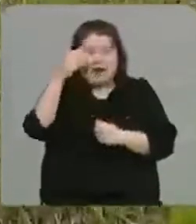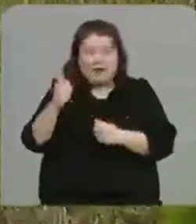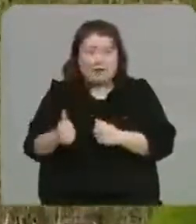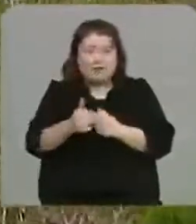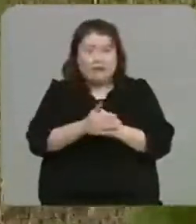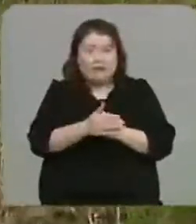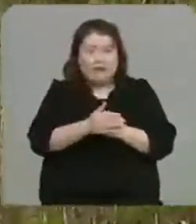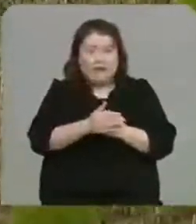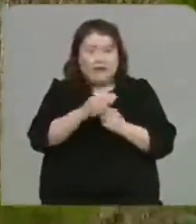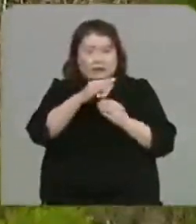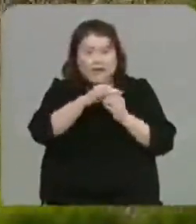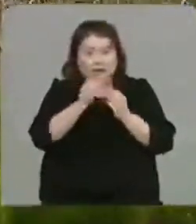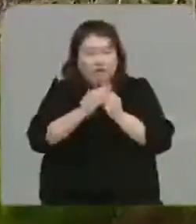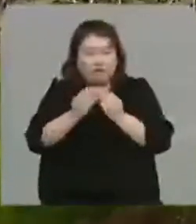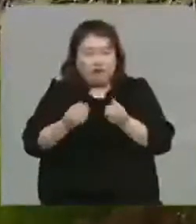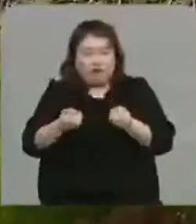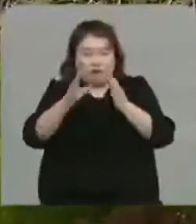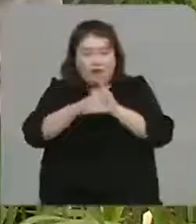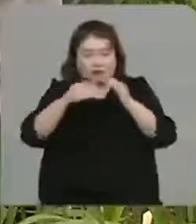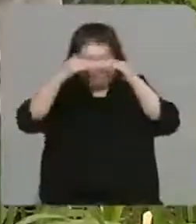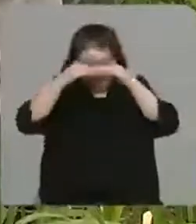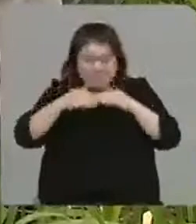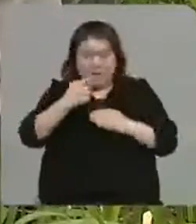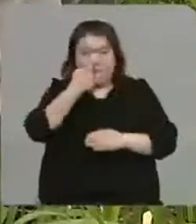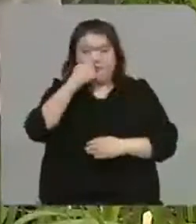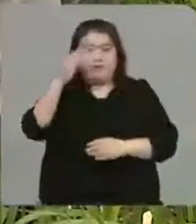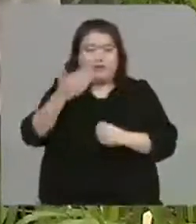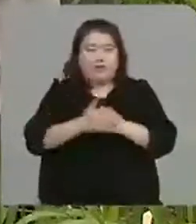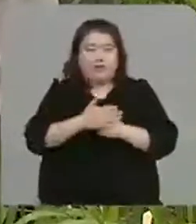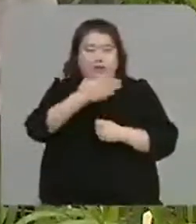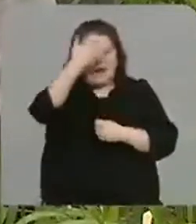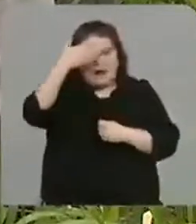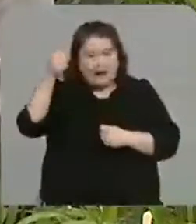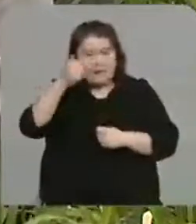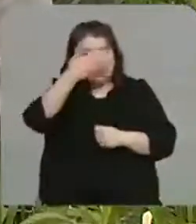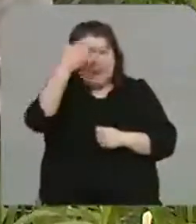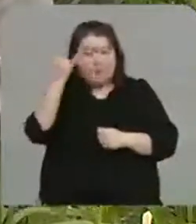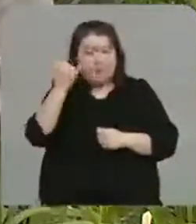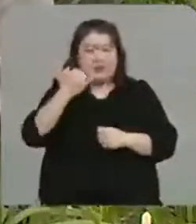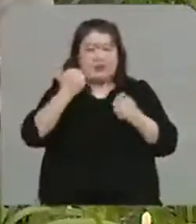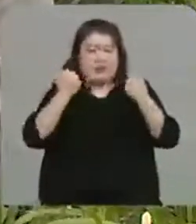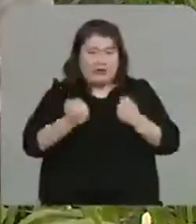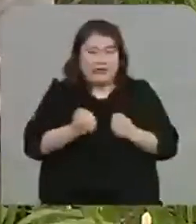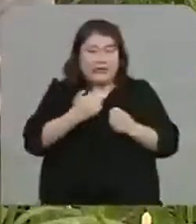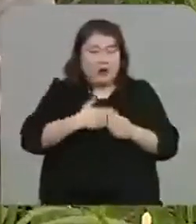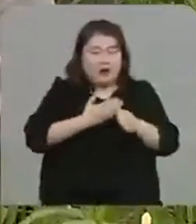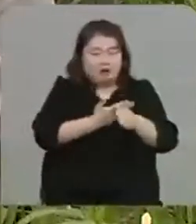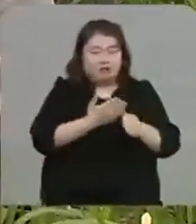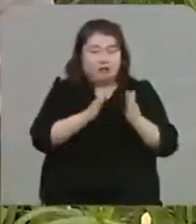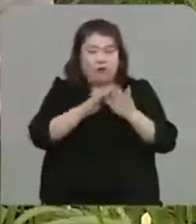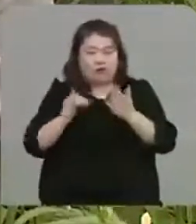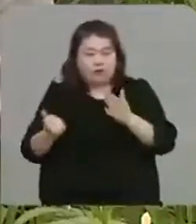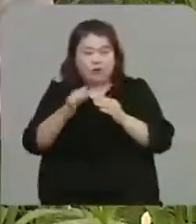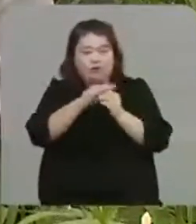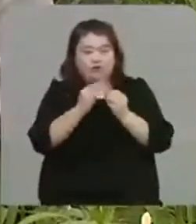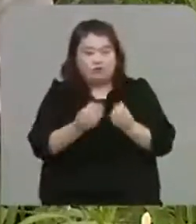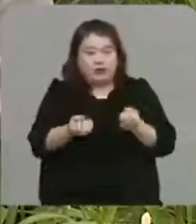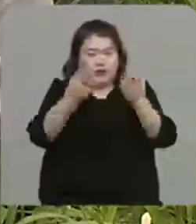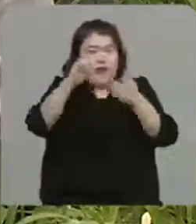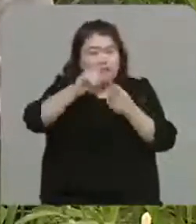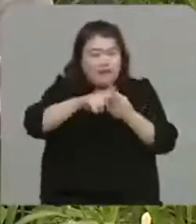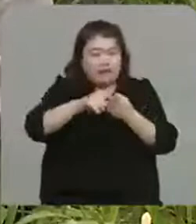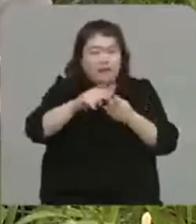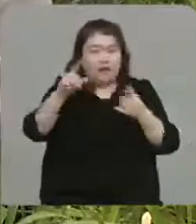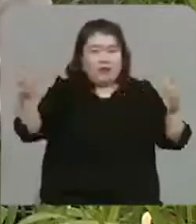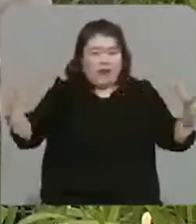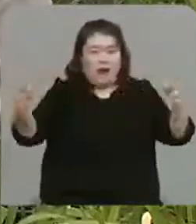명절의 예를 배웁니다. 할아버지 할머니가 계셨다는 것도 알려주고 그다음에 가족끼리 추석에 대해서 이렇게 모여서